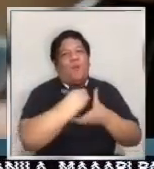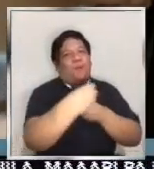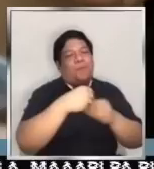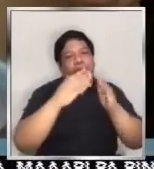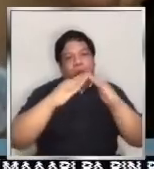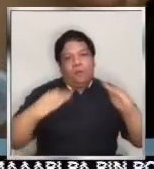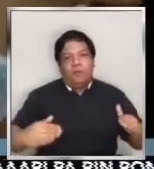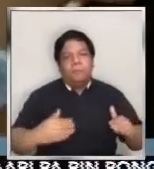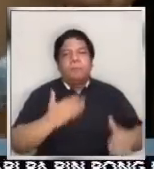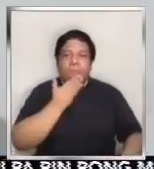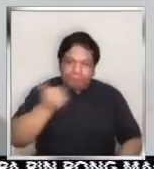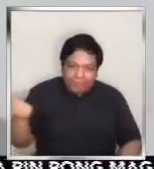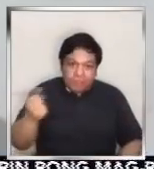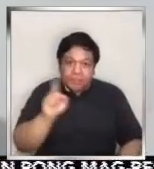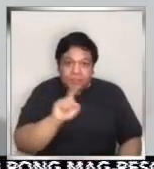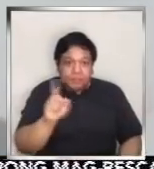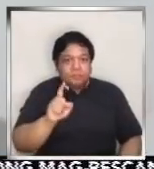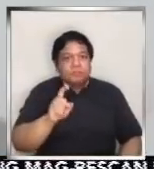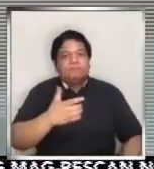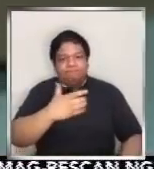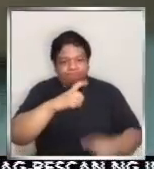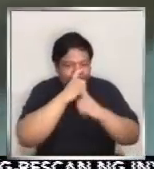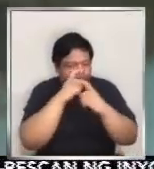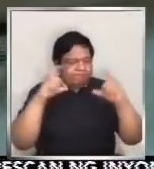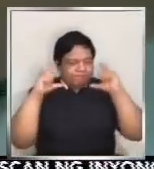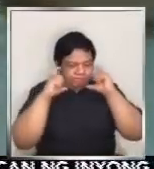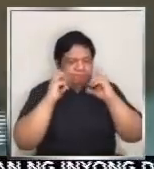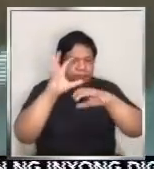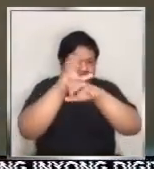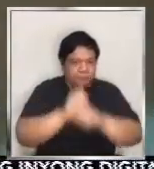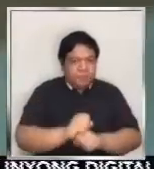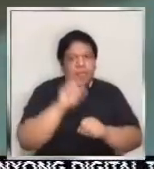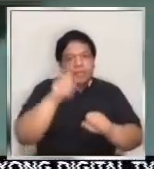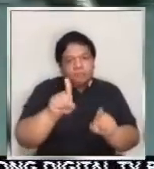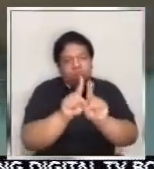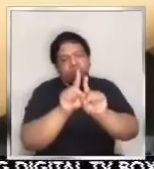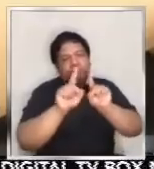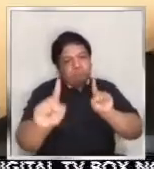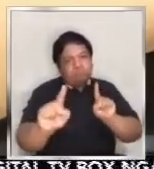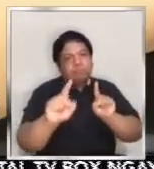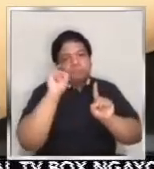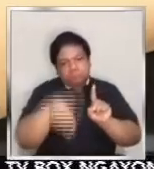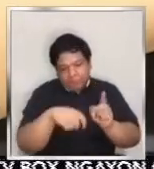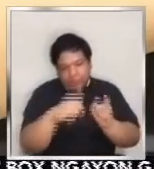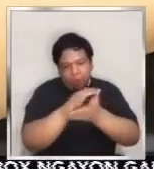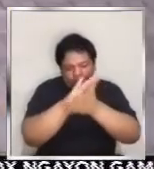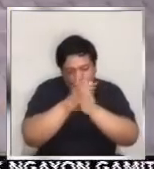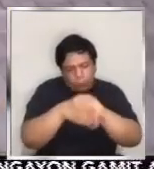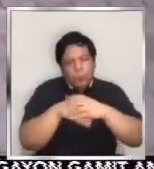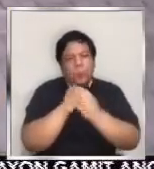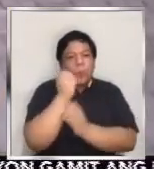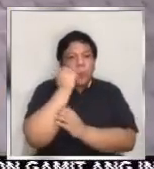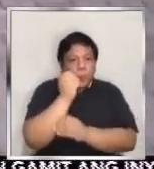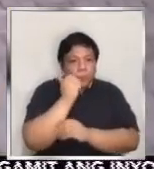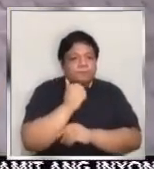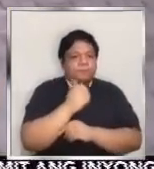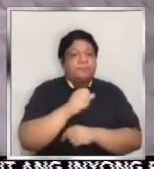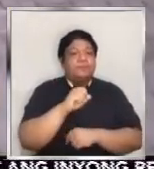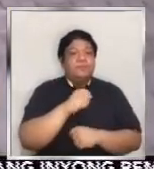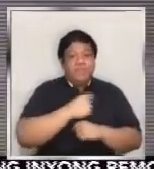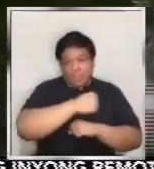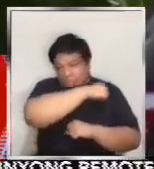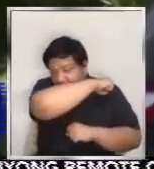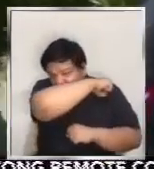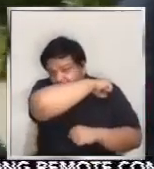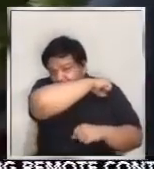ang pagsusuot ng mask, physical distancing, madalas na paghuhugas ng kamay, cough etiquette at pagpapalakas ng